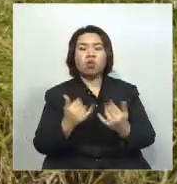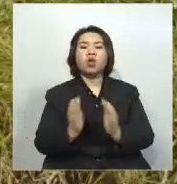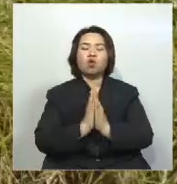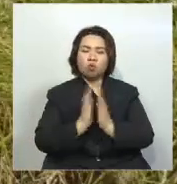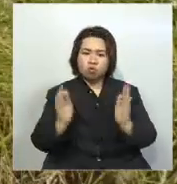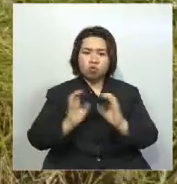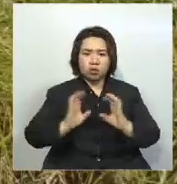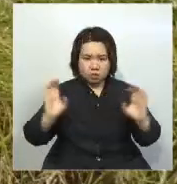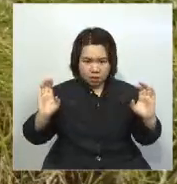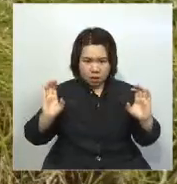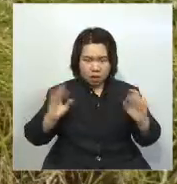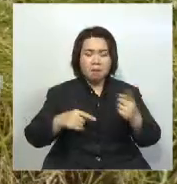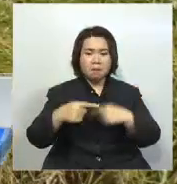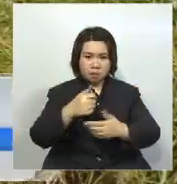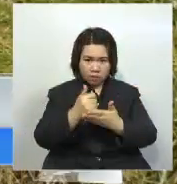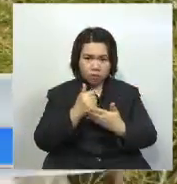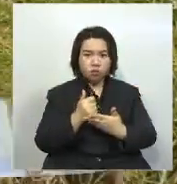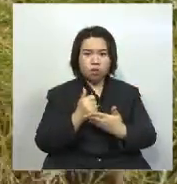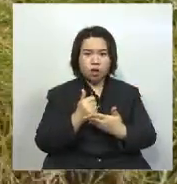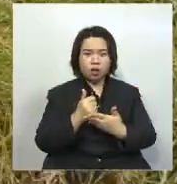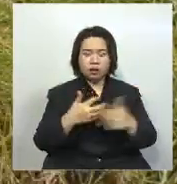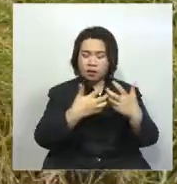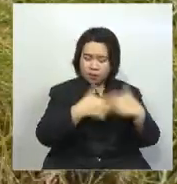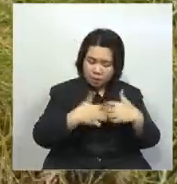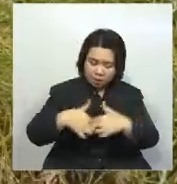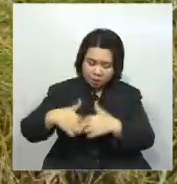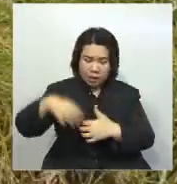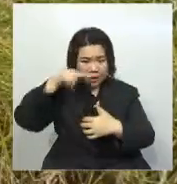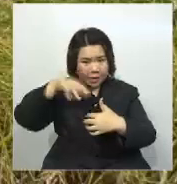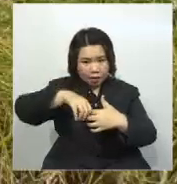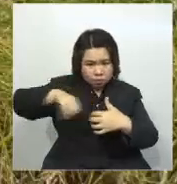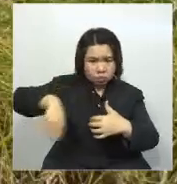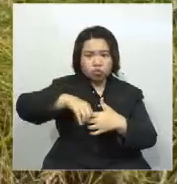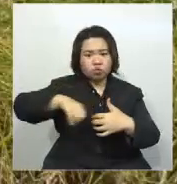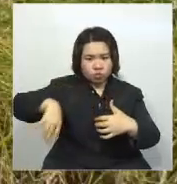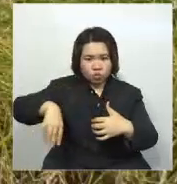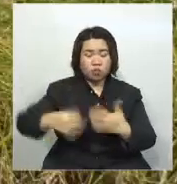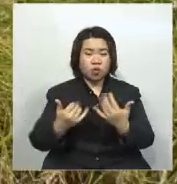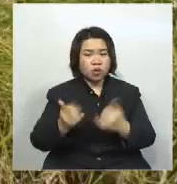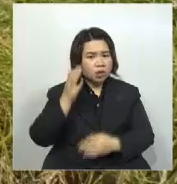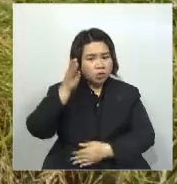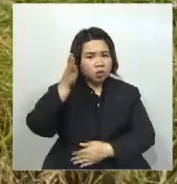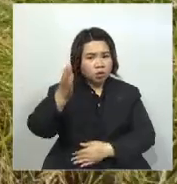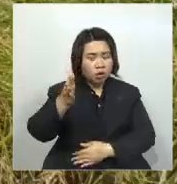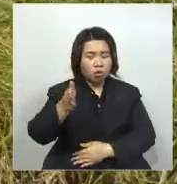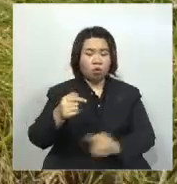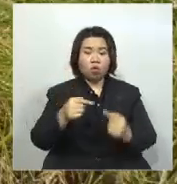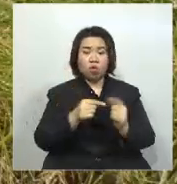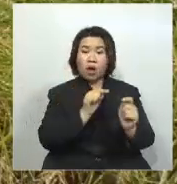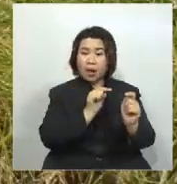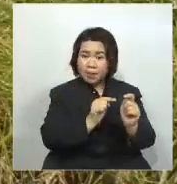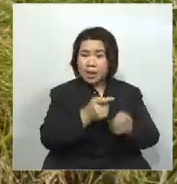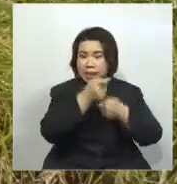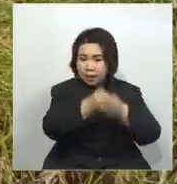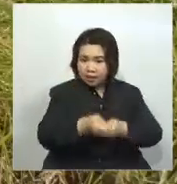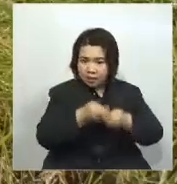คะที่ได้ลงพื้นที่มาช่วยเหลือเร่งสูบน้ำออกจากพื้นที่ค่ะหลังจากนี้ไปค่ะไม่ว่าจะเป็นเกษตรอำเภอสิงหนคร